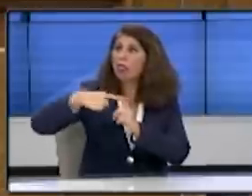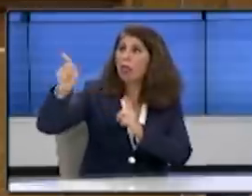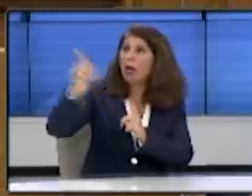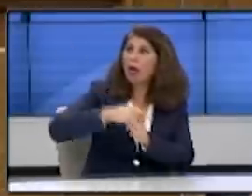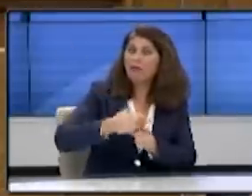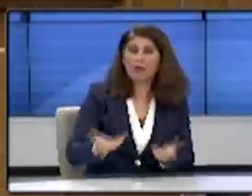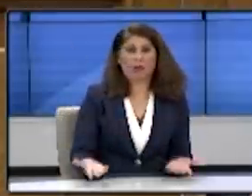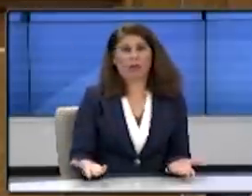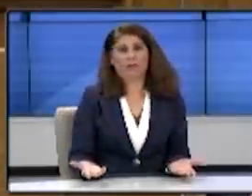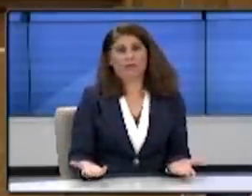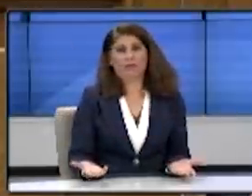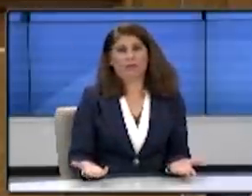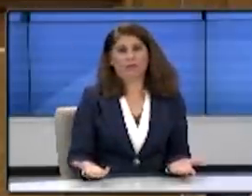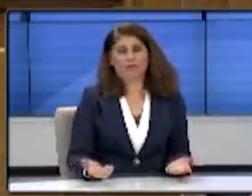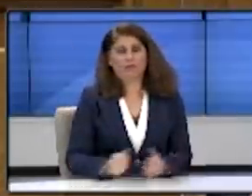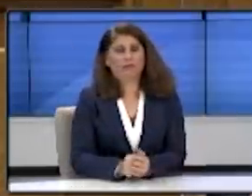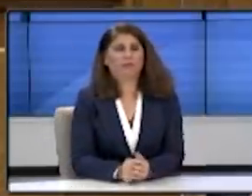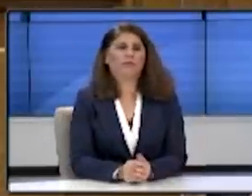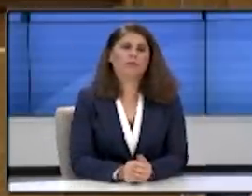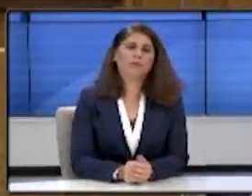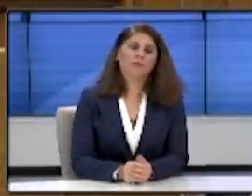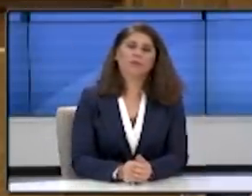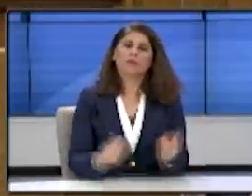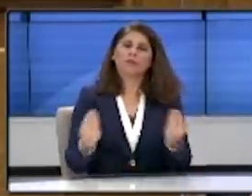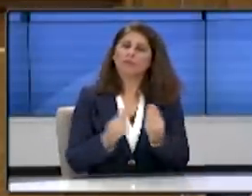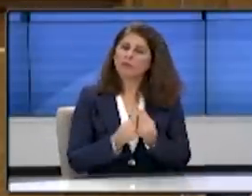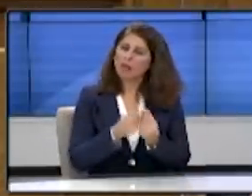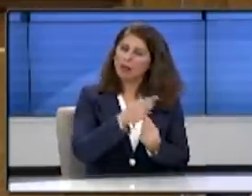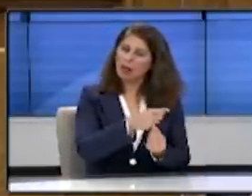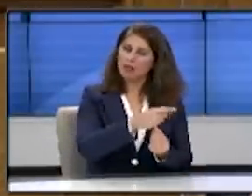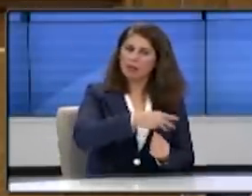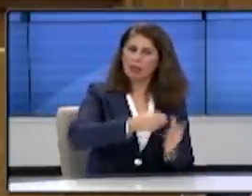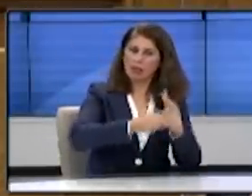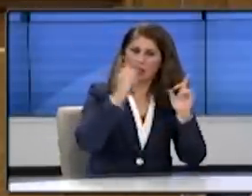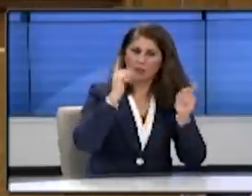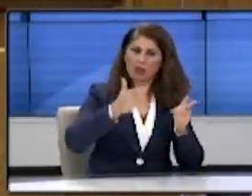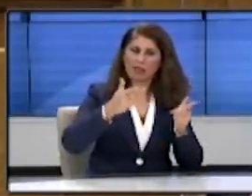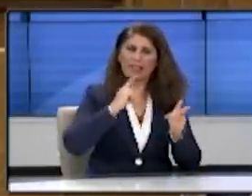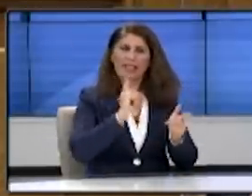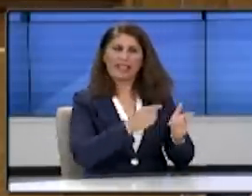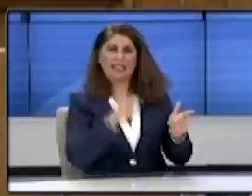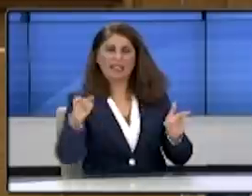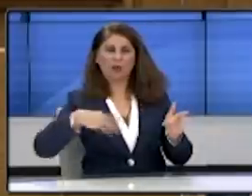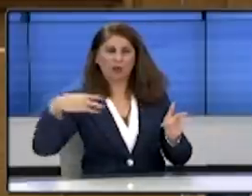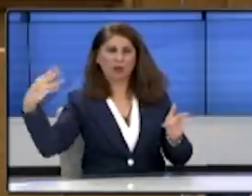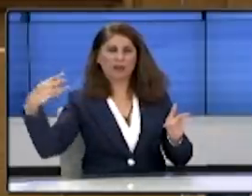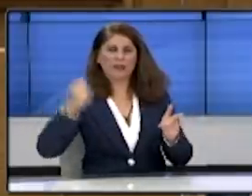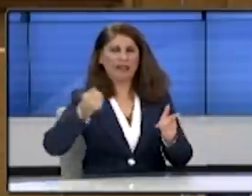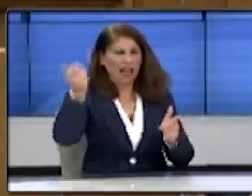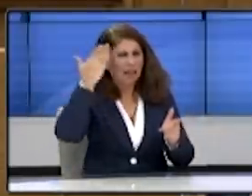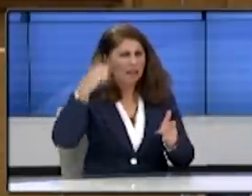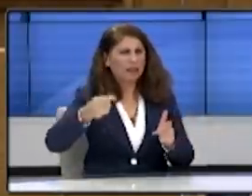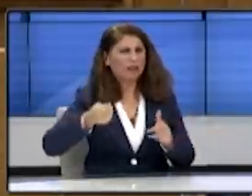τους. Είναι βολική επίσης η κριτική του ΣΥΡΙΖΑ για το κύμημα της ακρίβειας, της